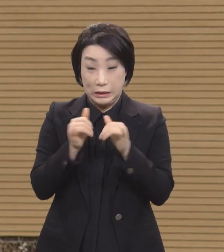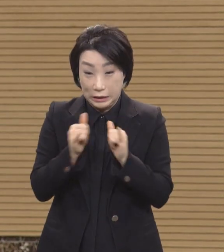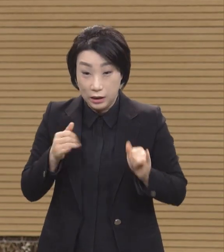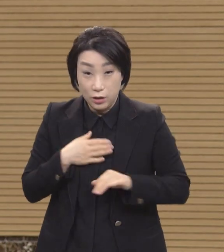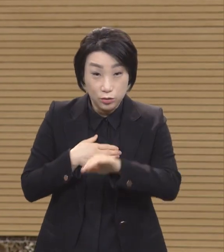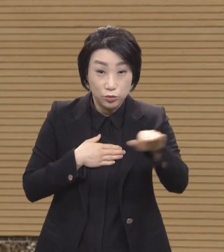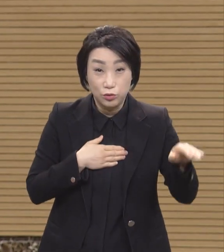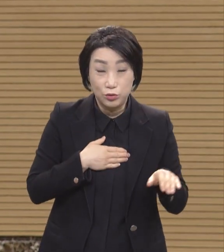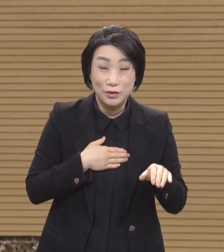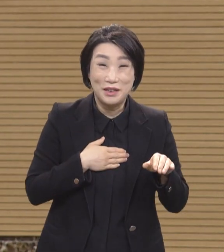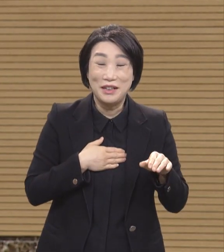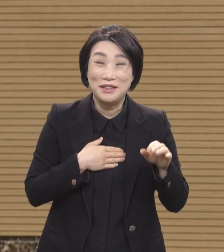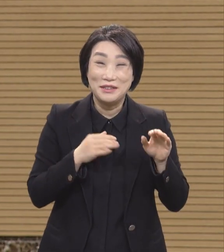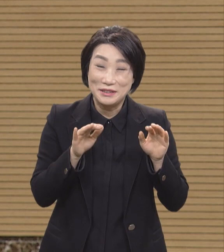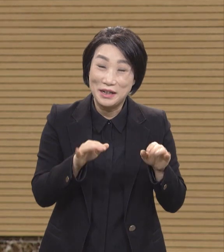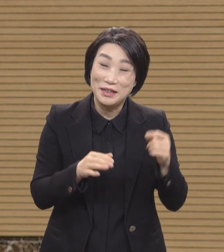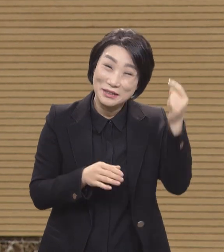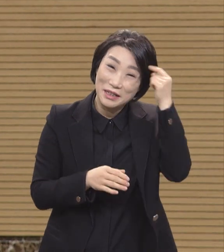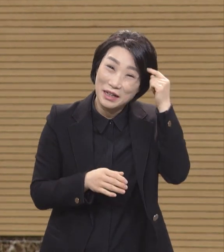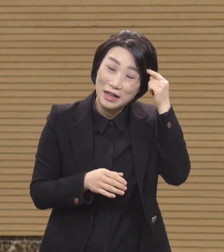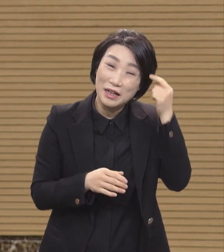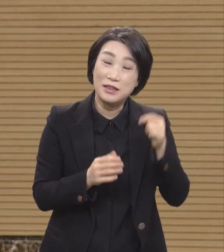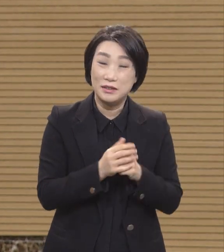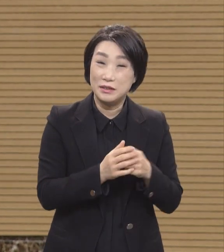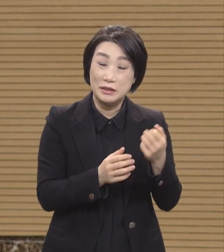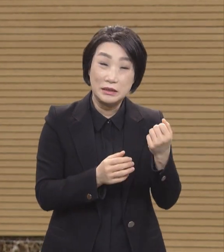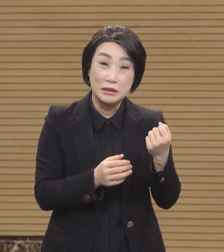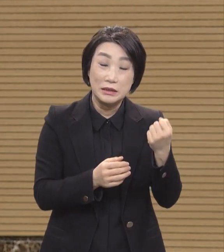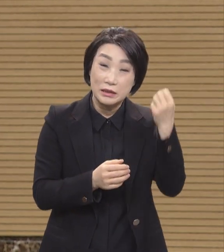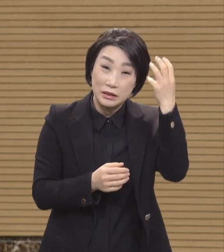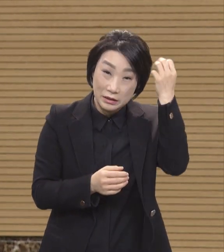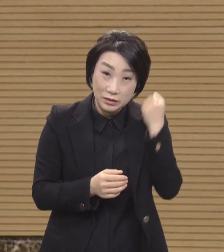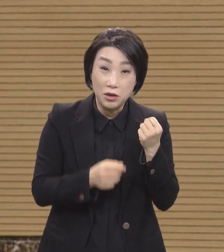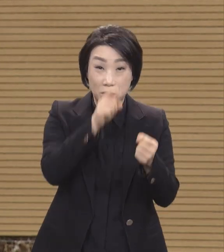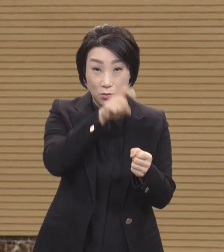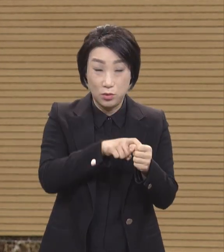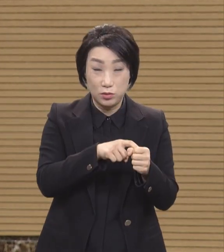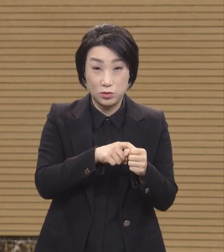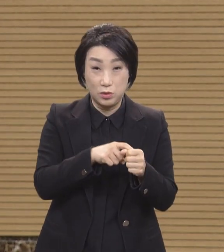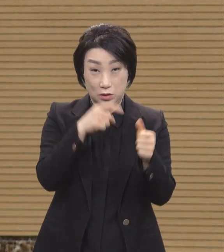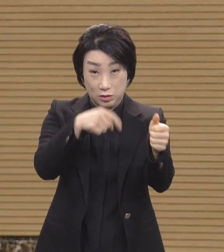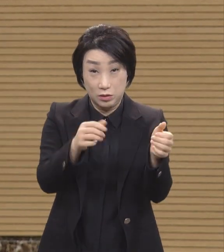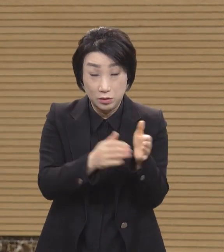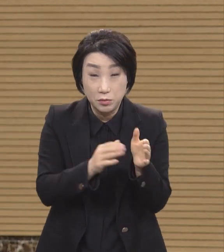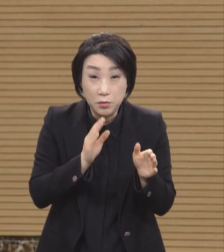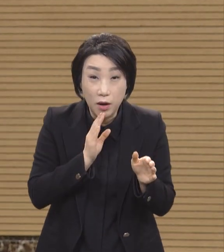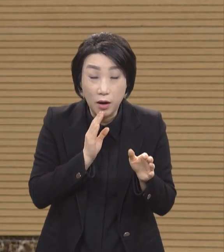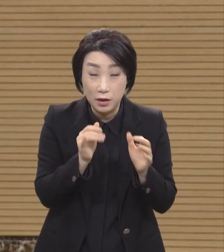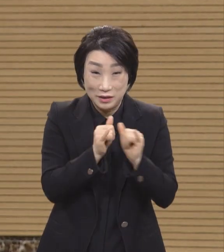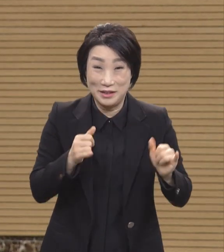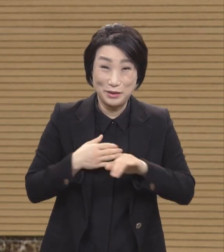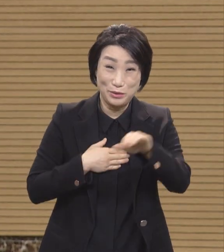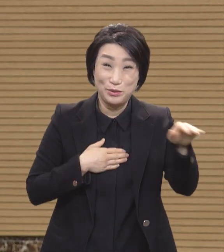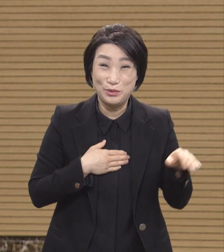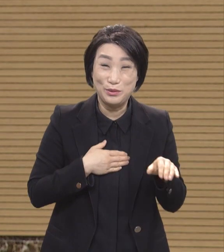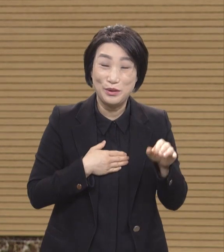인간의 주먹만은 머리에 기억하도록 일러줬어. 근데